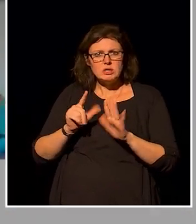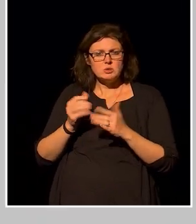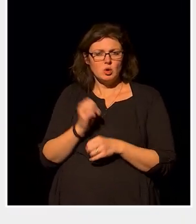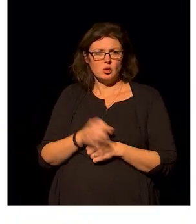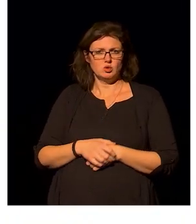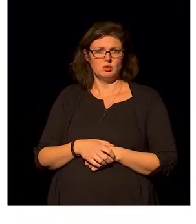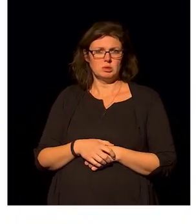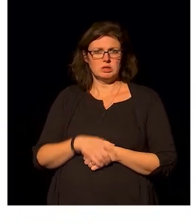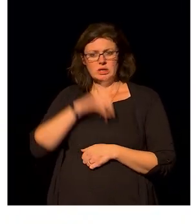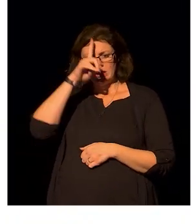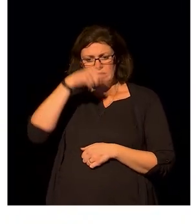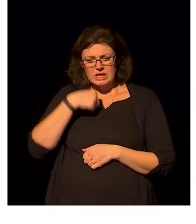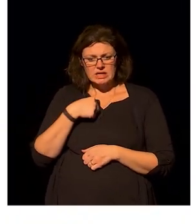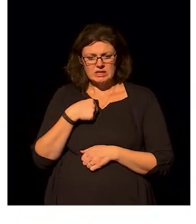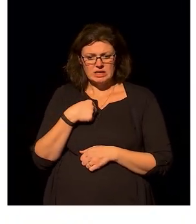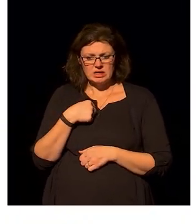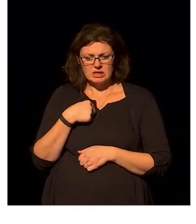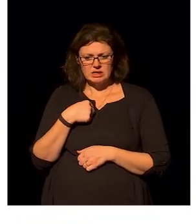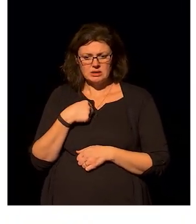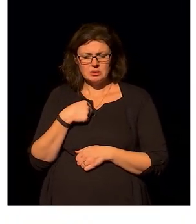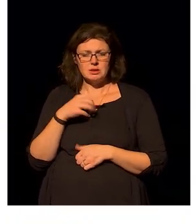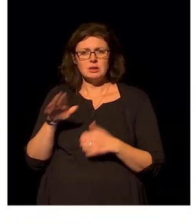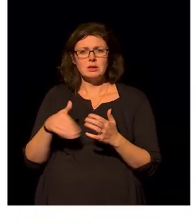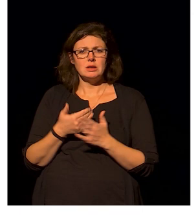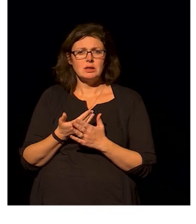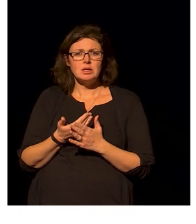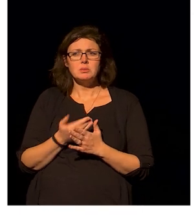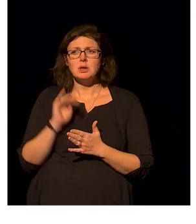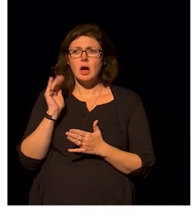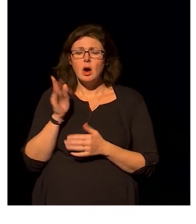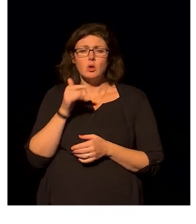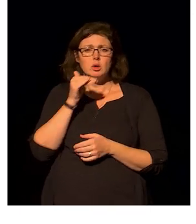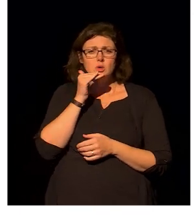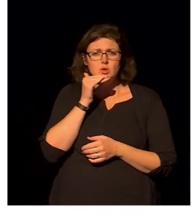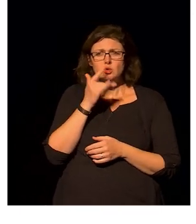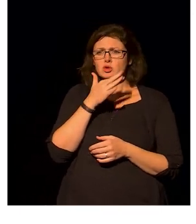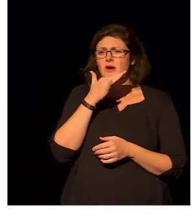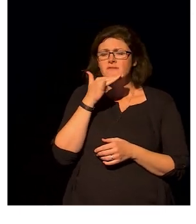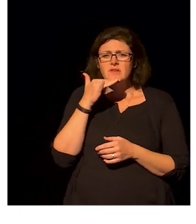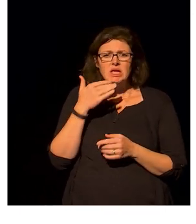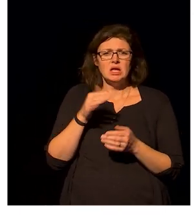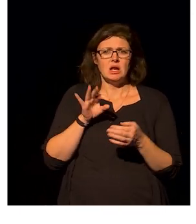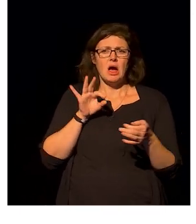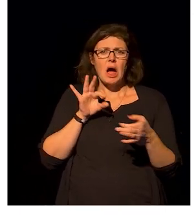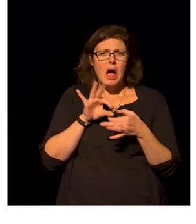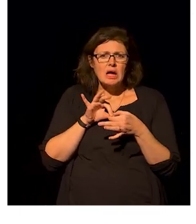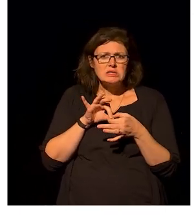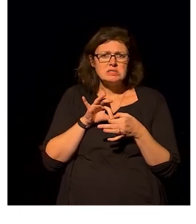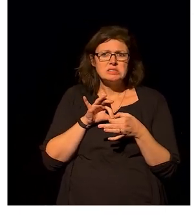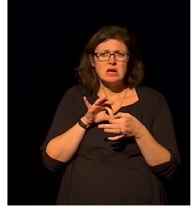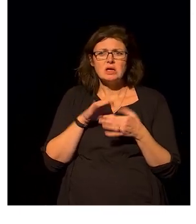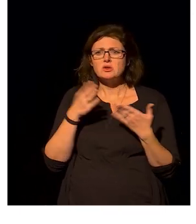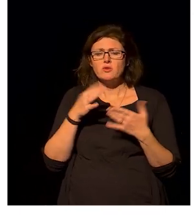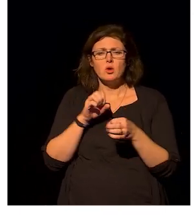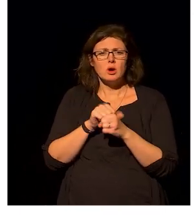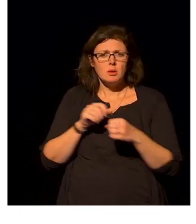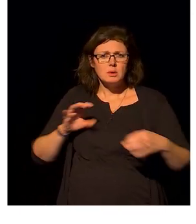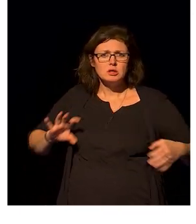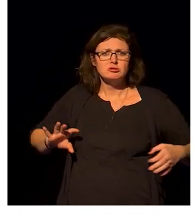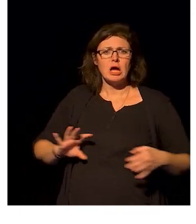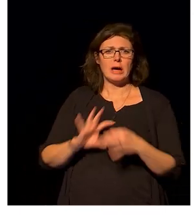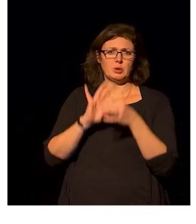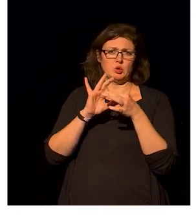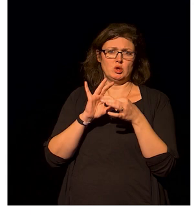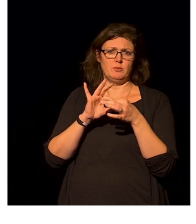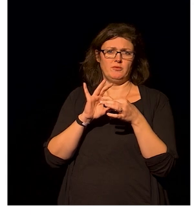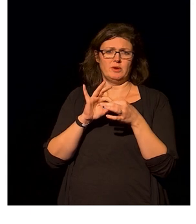es gibt auch genug und viele Ansätze, auf die man anfangen kann, wenn man